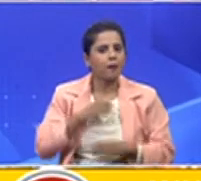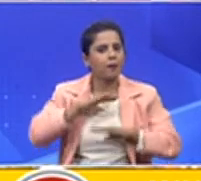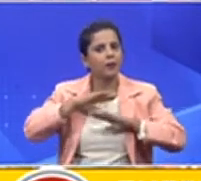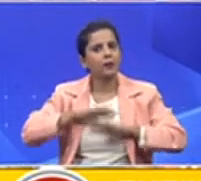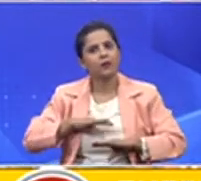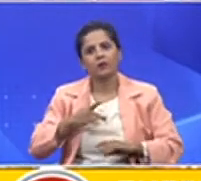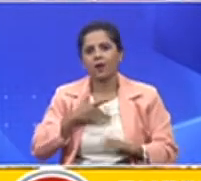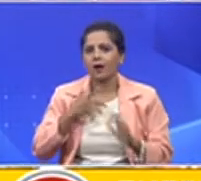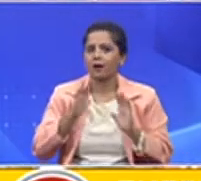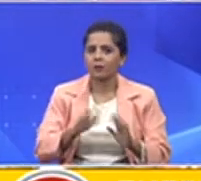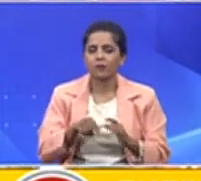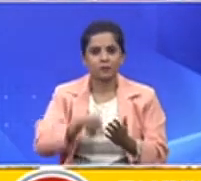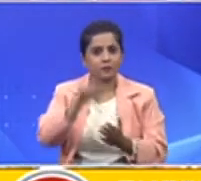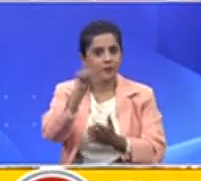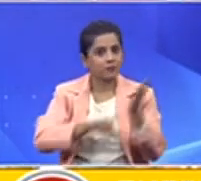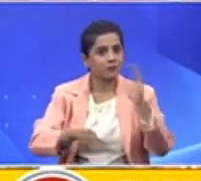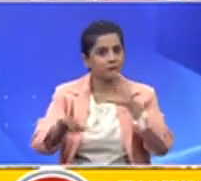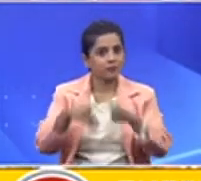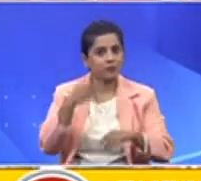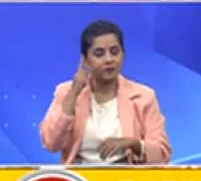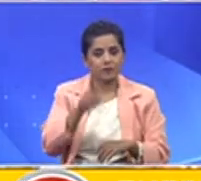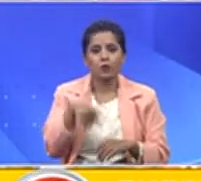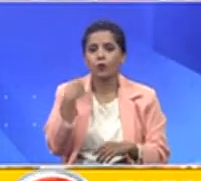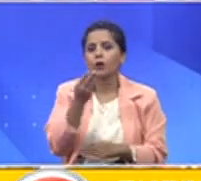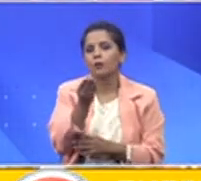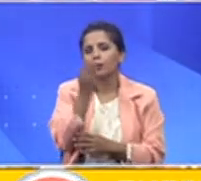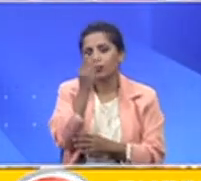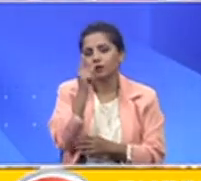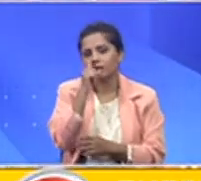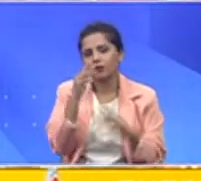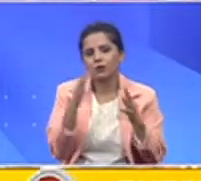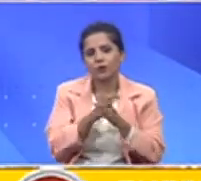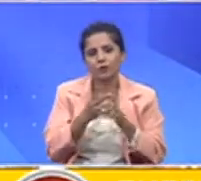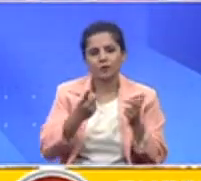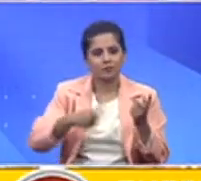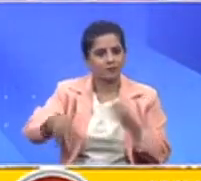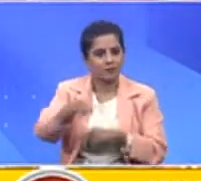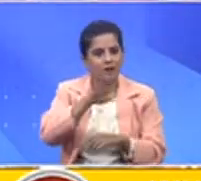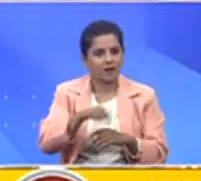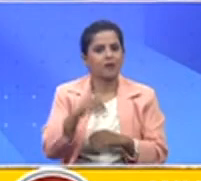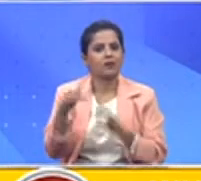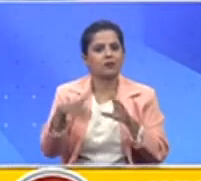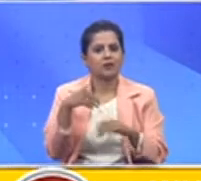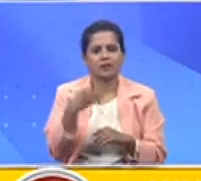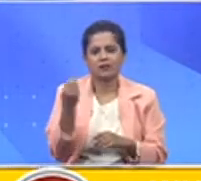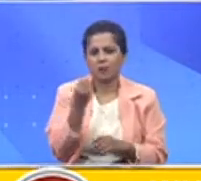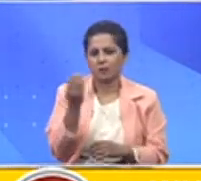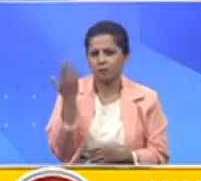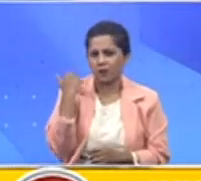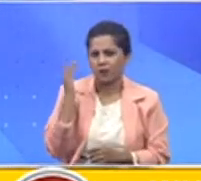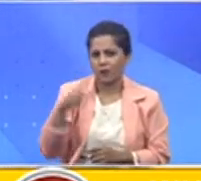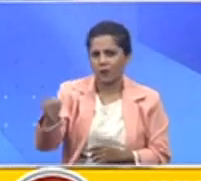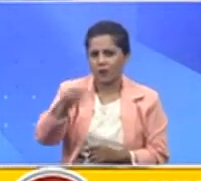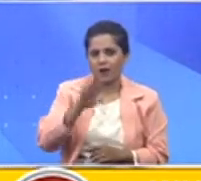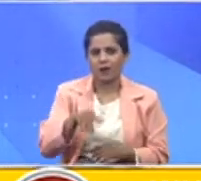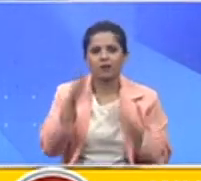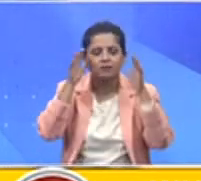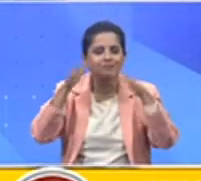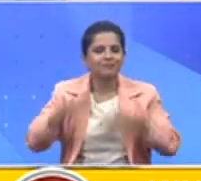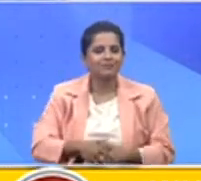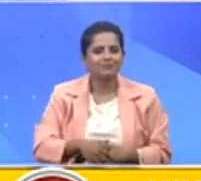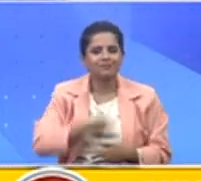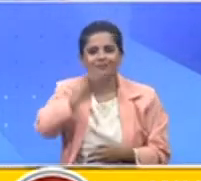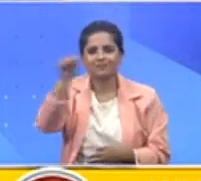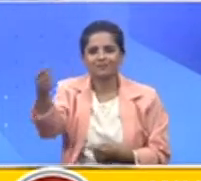हैं यह चिठी उन मुस्लिम महलाओं ने लिखी हैं जो हाल ही में हज यात्रा